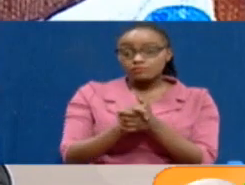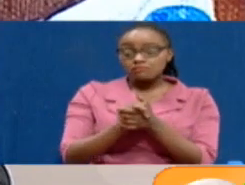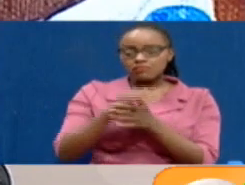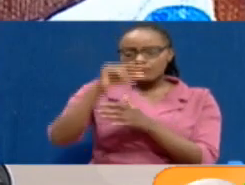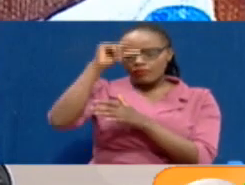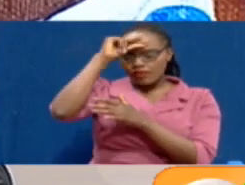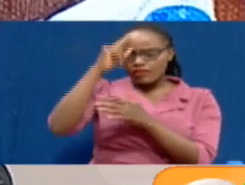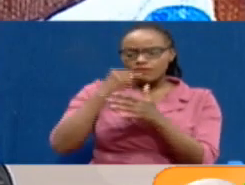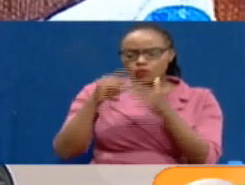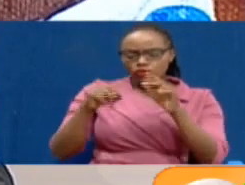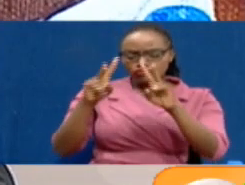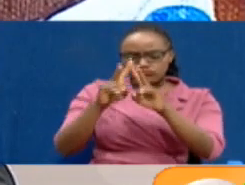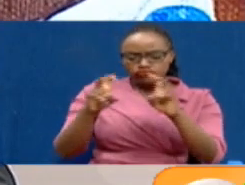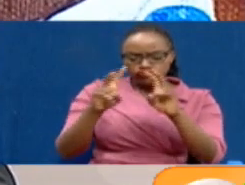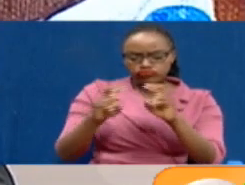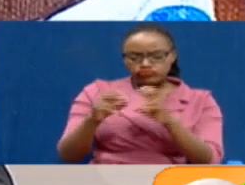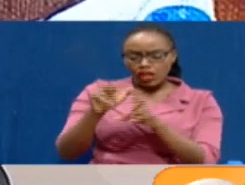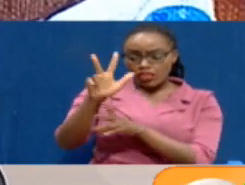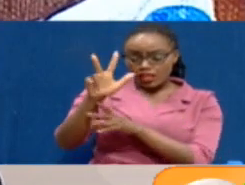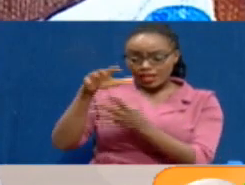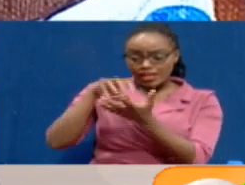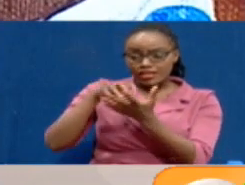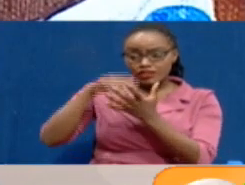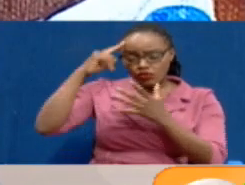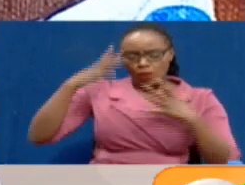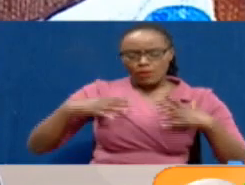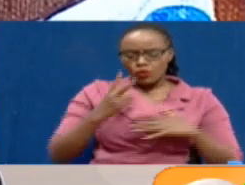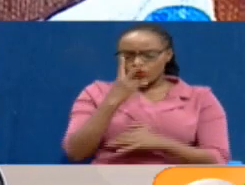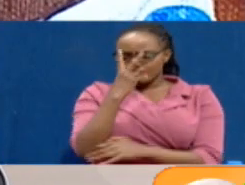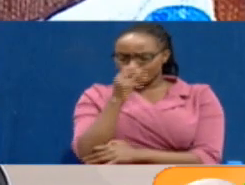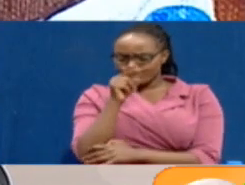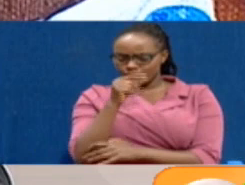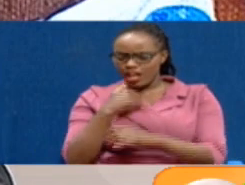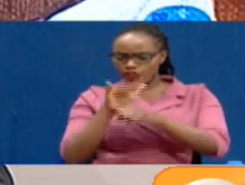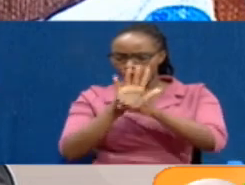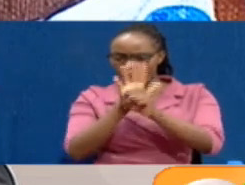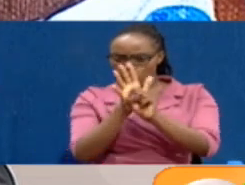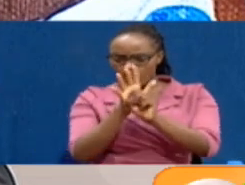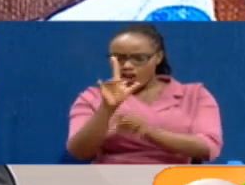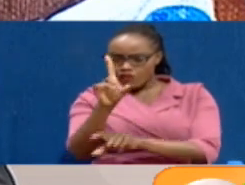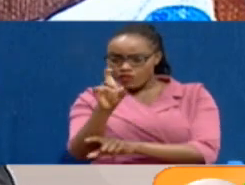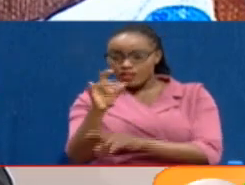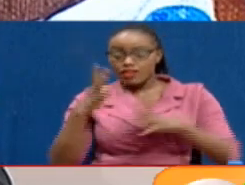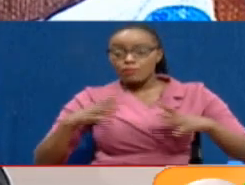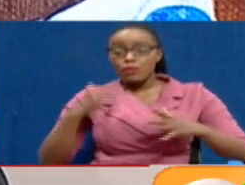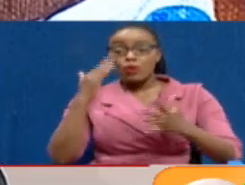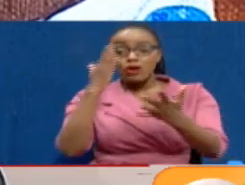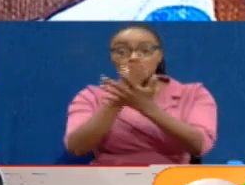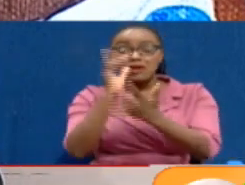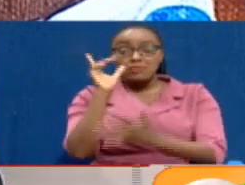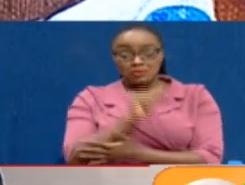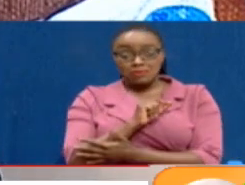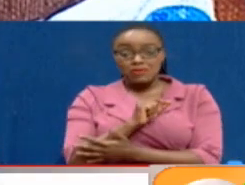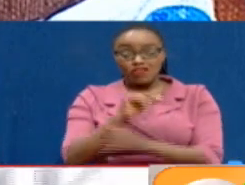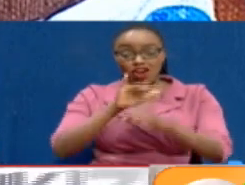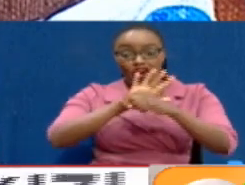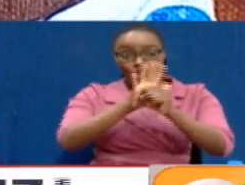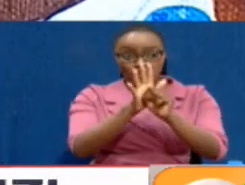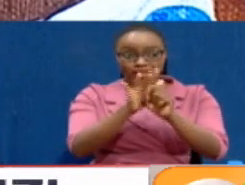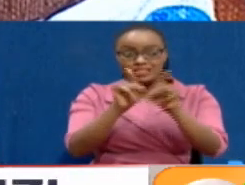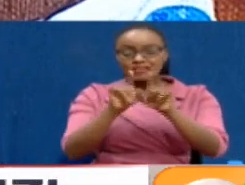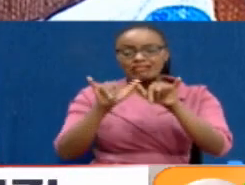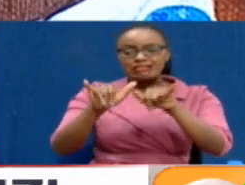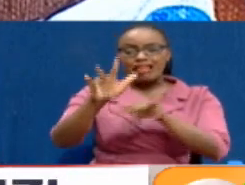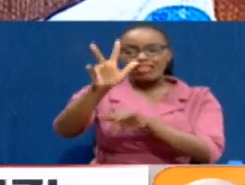Serikali inasema bado inachunguza visa vitatu vya watu wanaoshukiwa kuwa na virusi vya korona, huku idadi ya waliothibitishwa kuwa na virusi hivyo